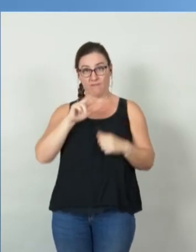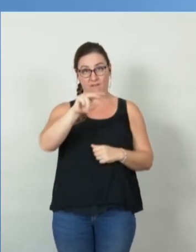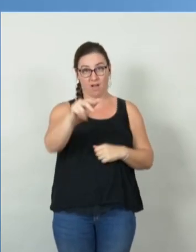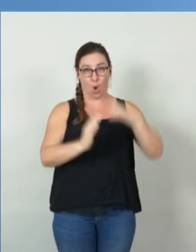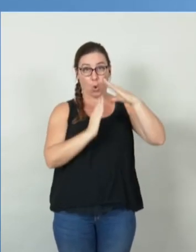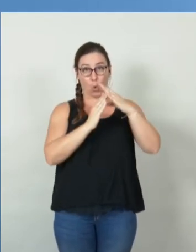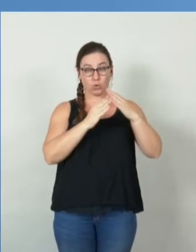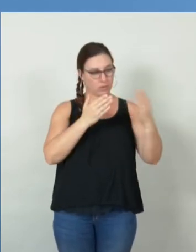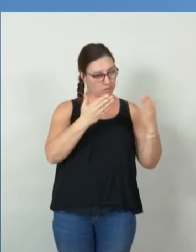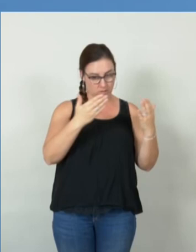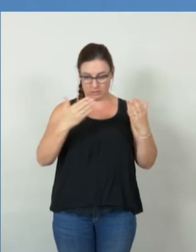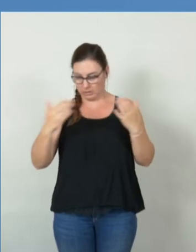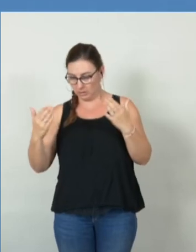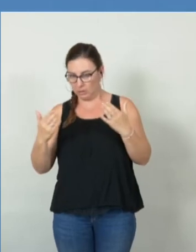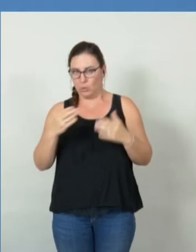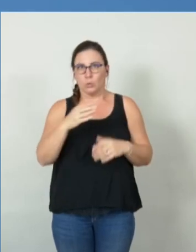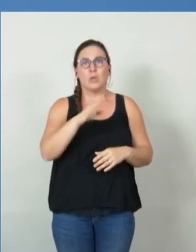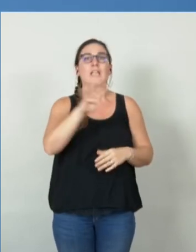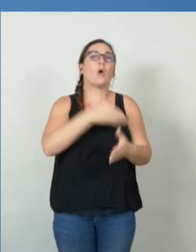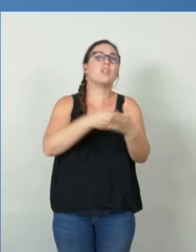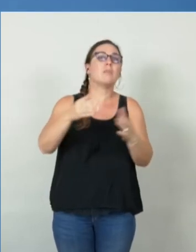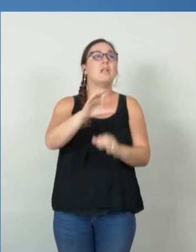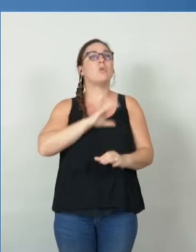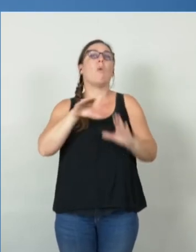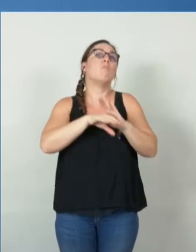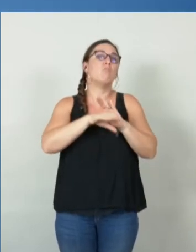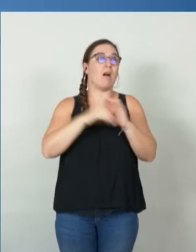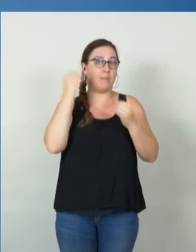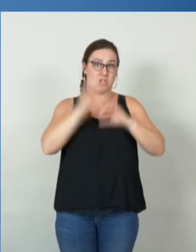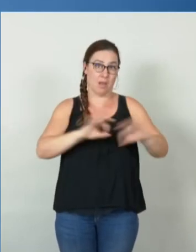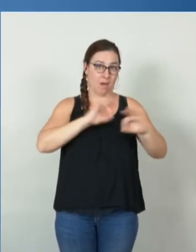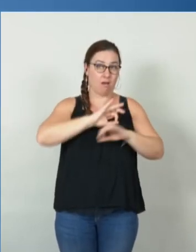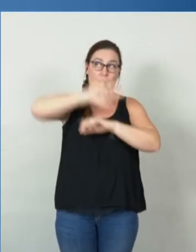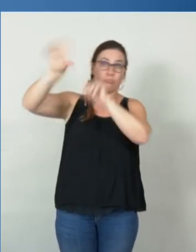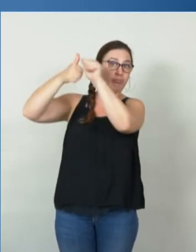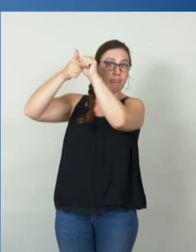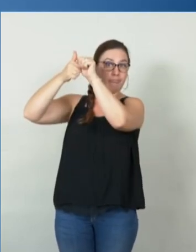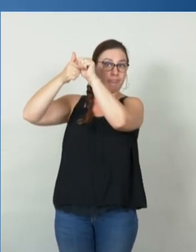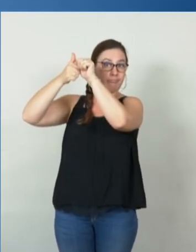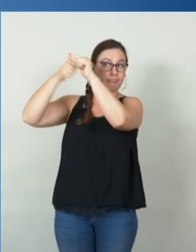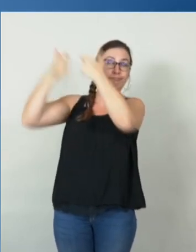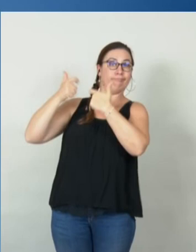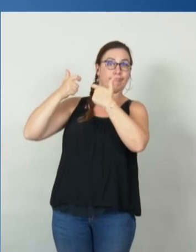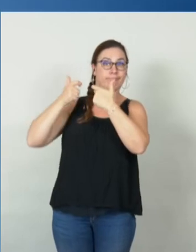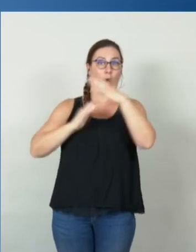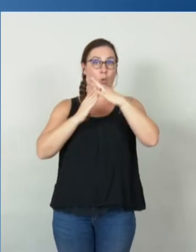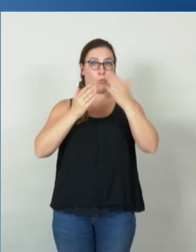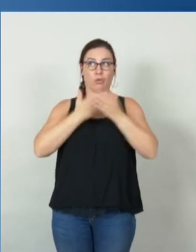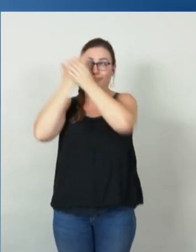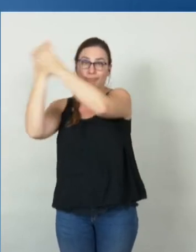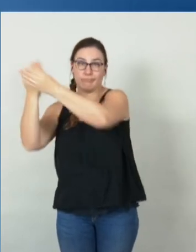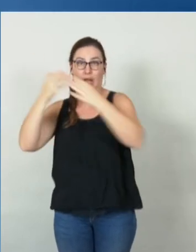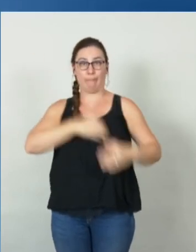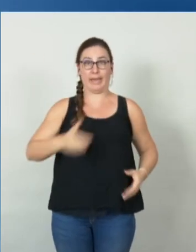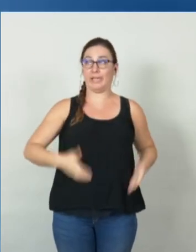s'il y avait pas eu 44 millions d'euros en tout cas un un peu moins on serait sous tutelle les comptes auraient été donné la mérité aurait